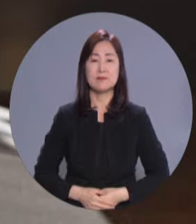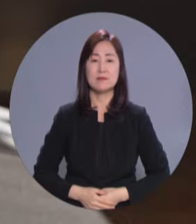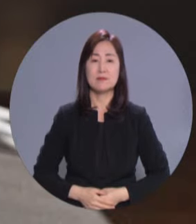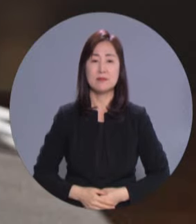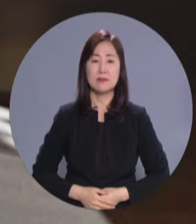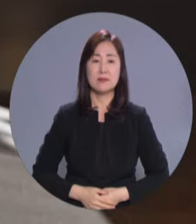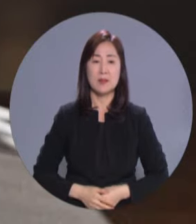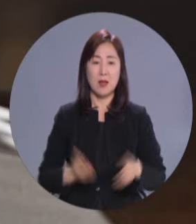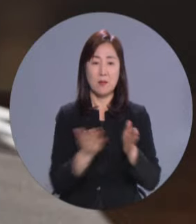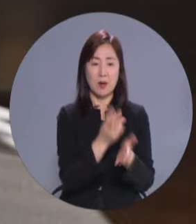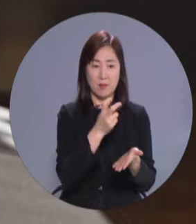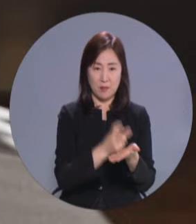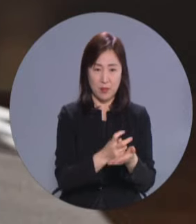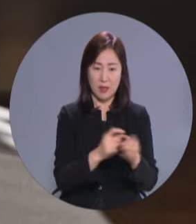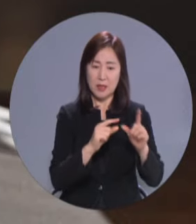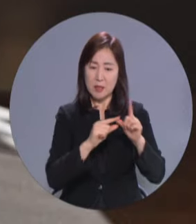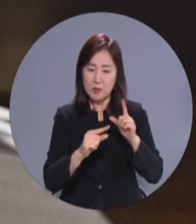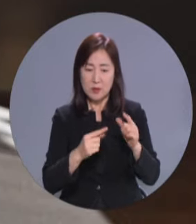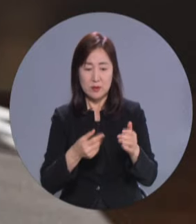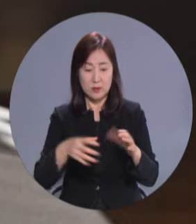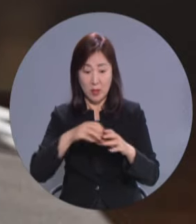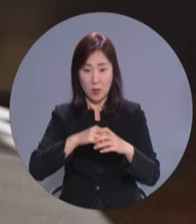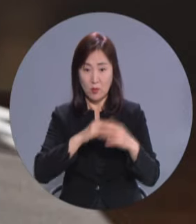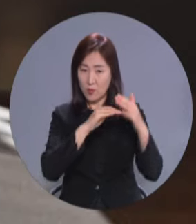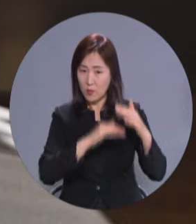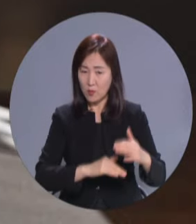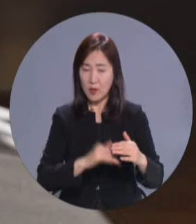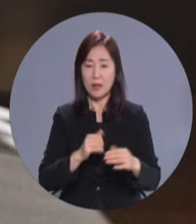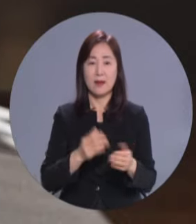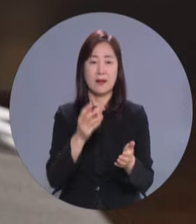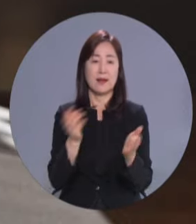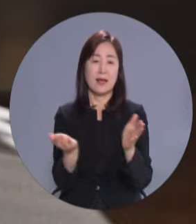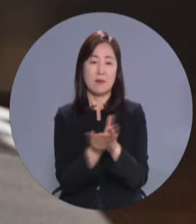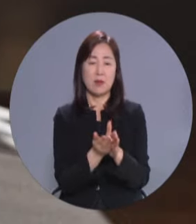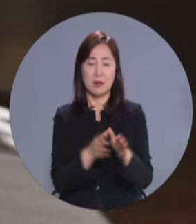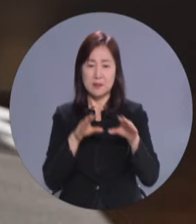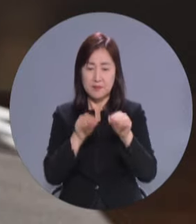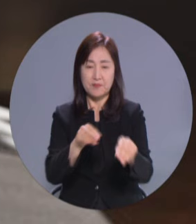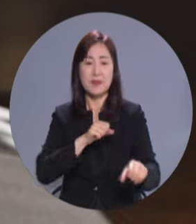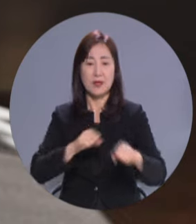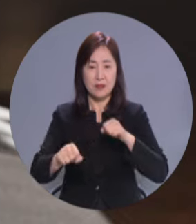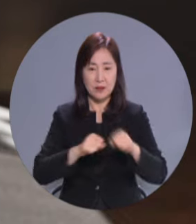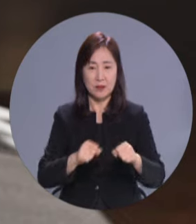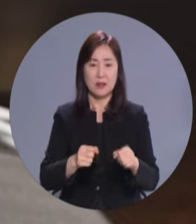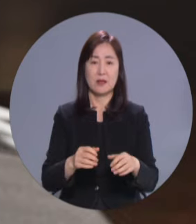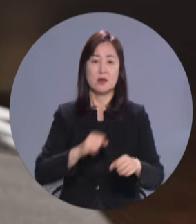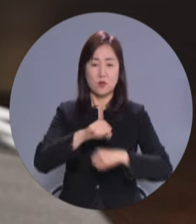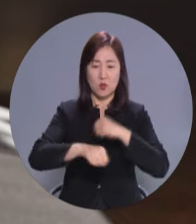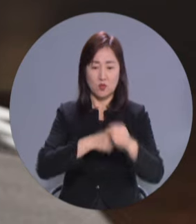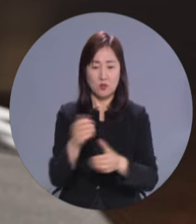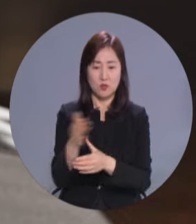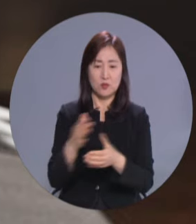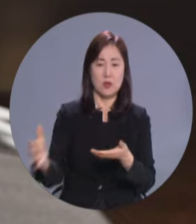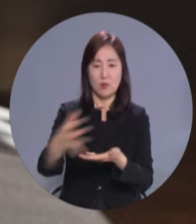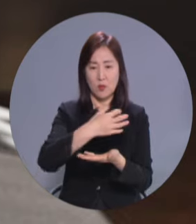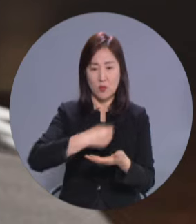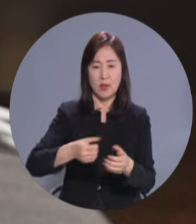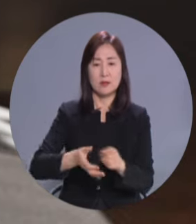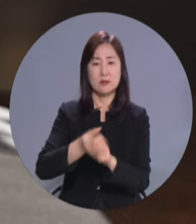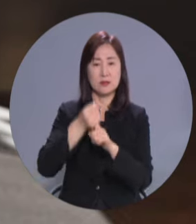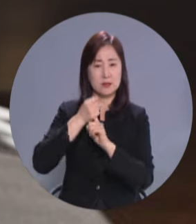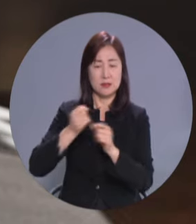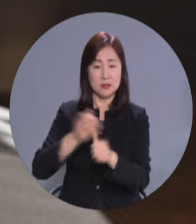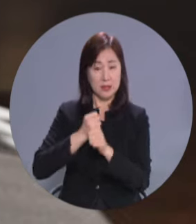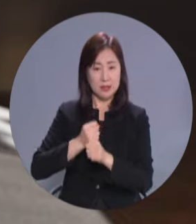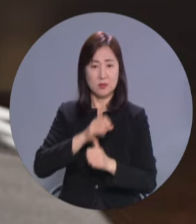항만법 시행령 일부 개정령안에 따르면 항만에서의 금지 행위 중 수산 동식물의 포획 채취를 수산업법에 따른